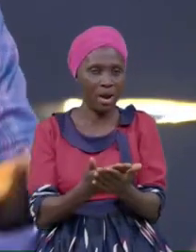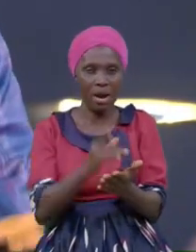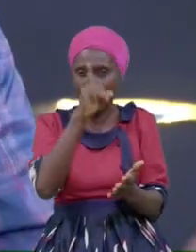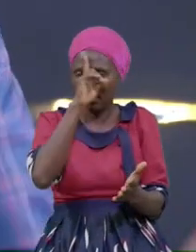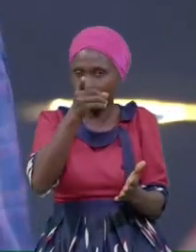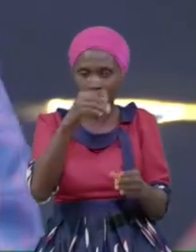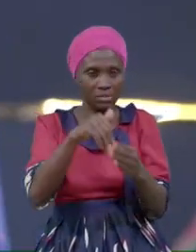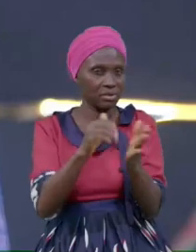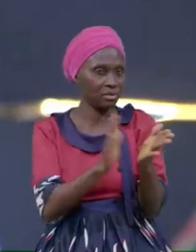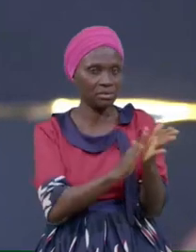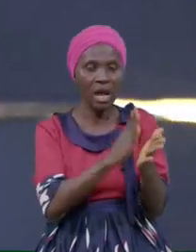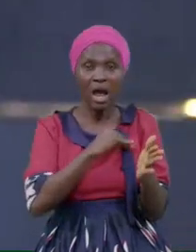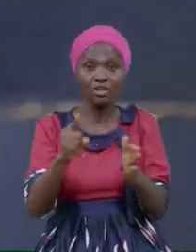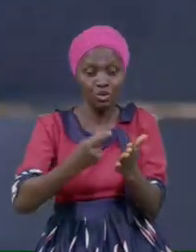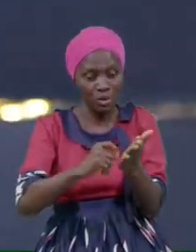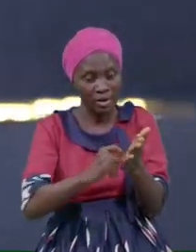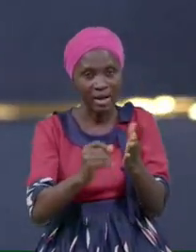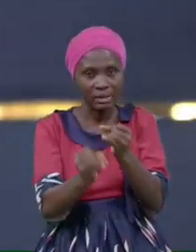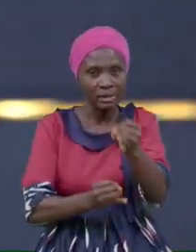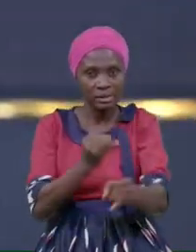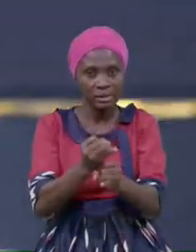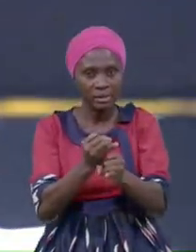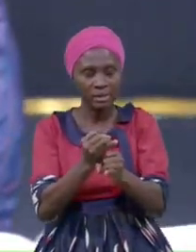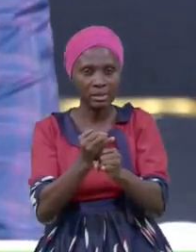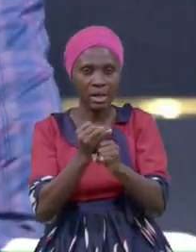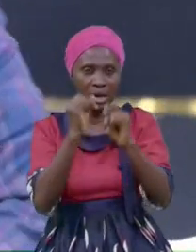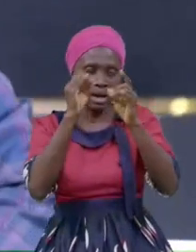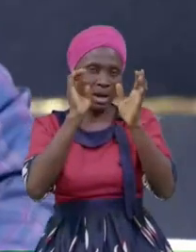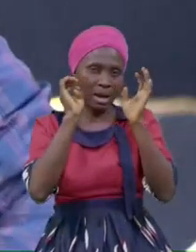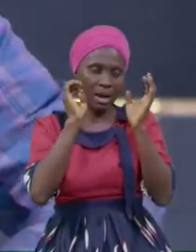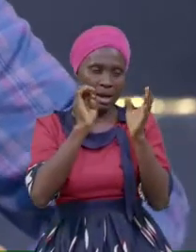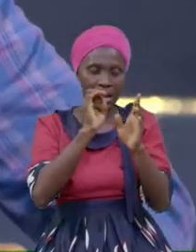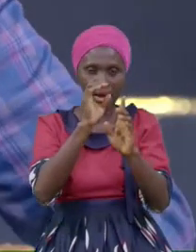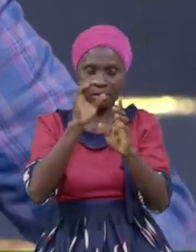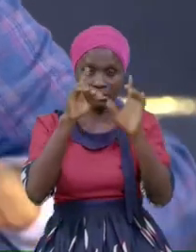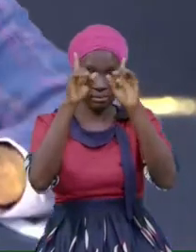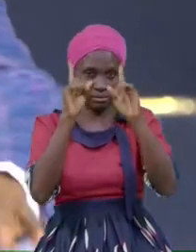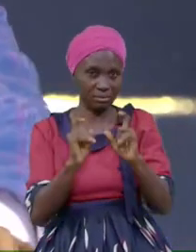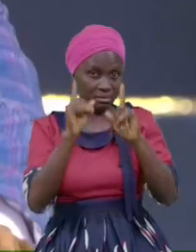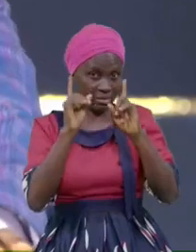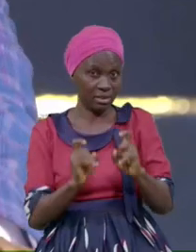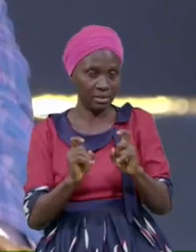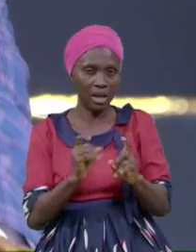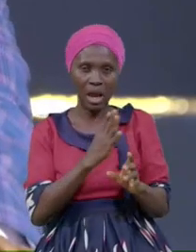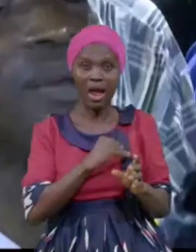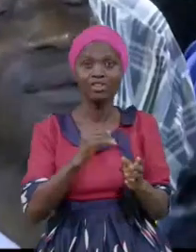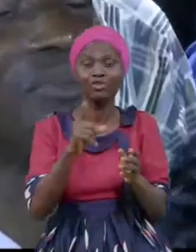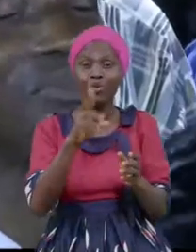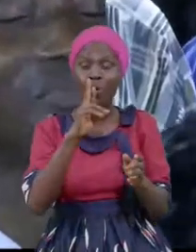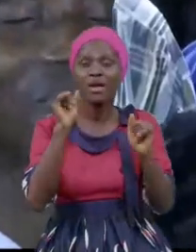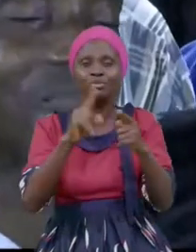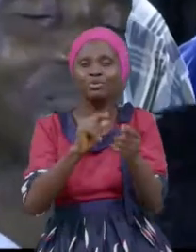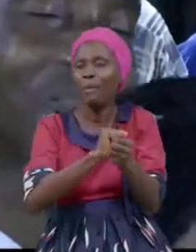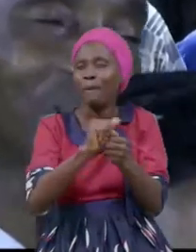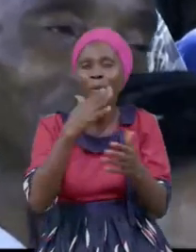passez un examen international et vous réussissez. Maintenant, l'école dira. Il est notre produit. Et ils seront fiers de